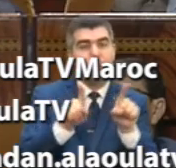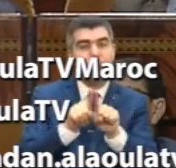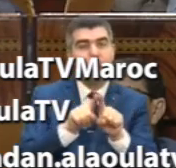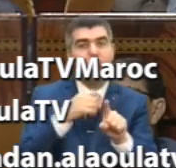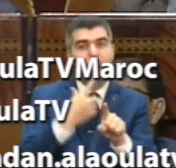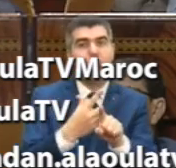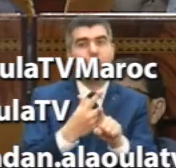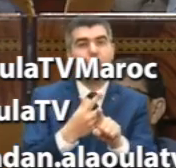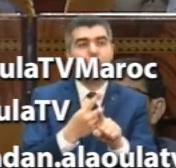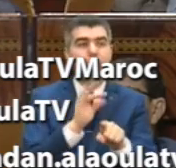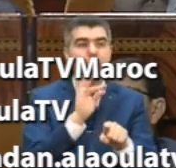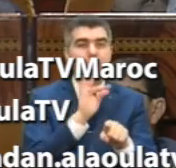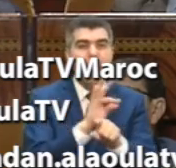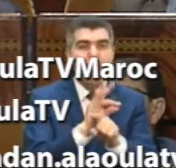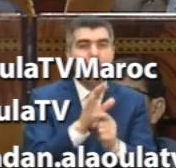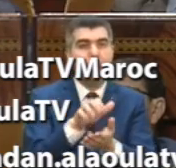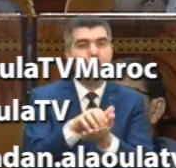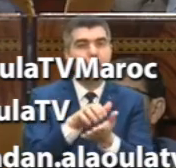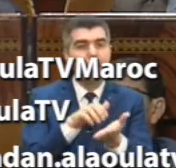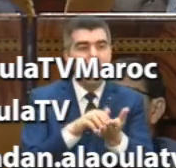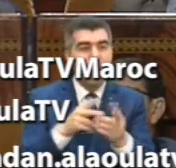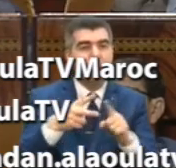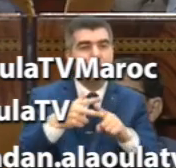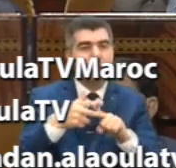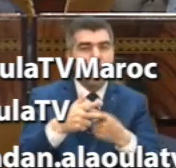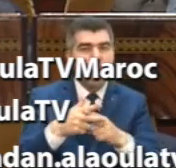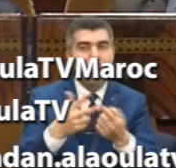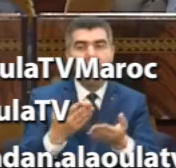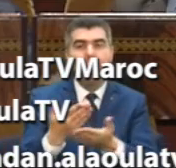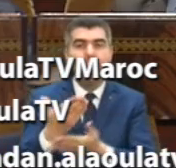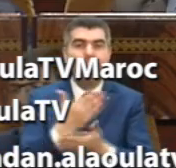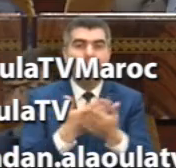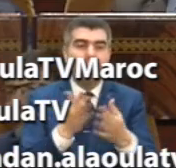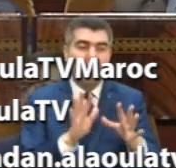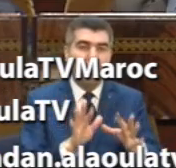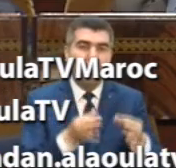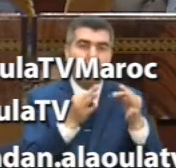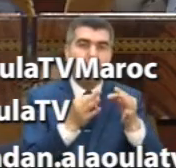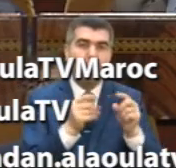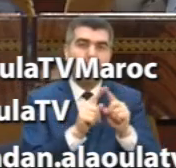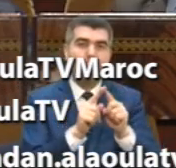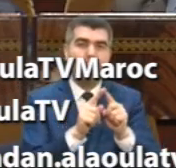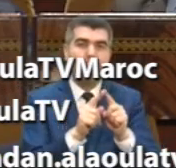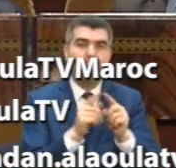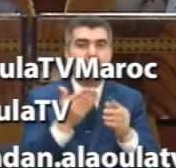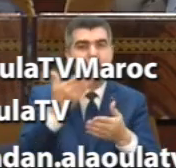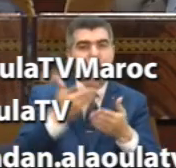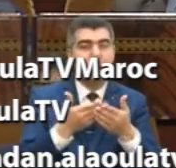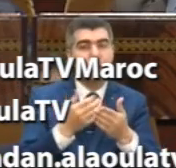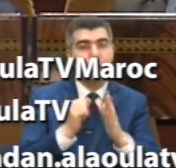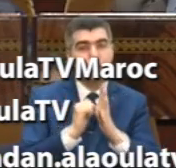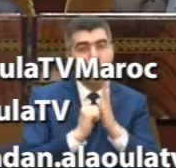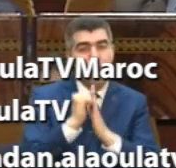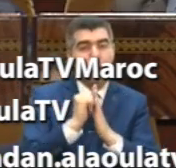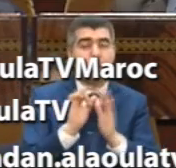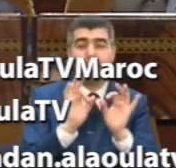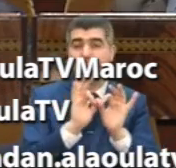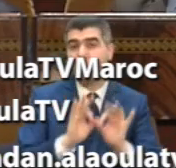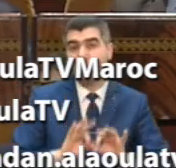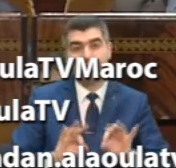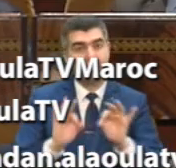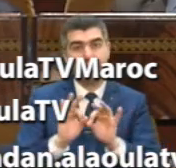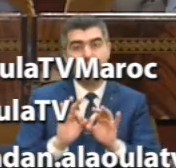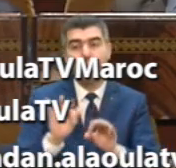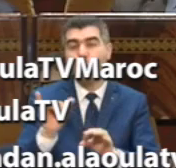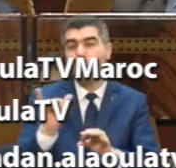الصناعي أو الفلاحي وفشلوا في تحقيق نتائج مرجوة؟ ولهذا ما هي الآليات المعتمدة